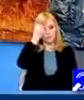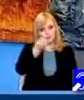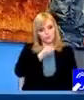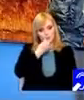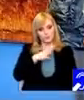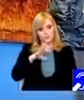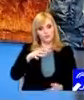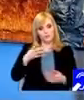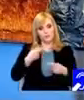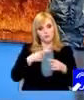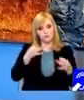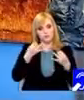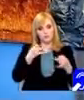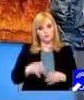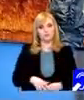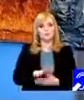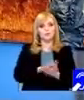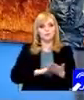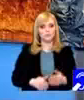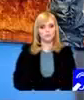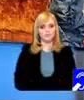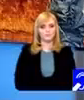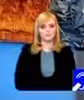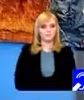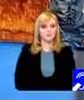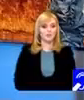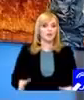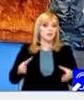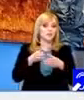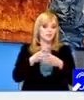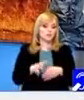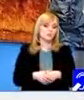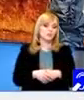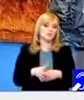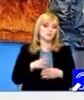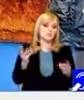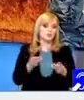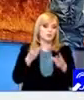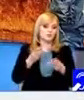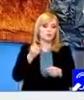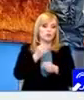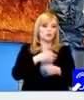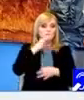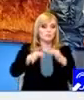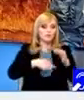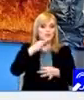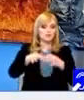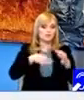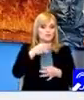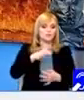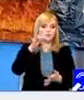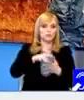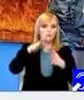mulțumim foarte mult pentru această intervenție. Continuăm jurnalul. Echipele de intervenție lucrează fără întrerupere în zona centrului comercial